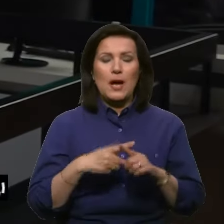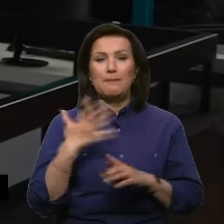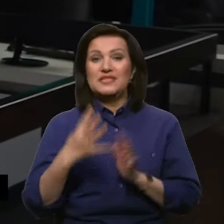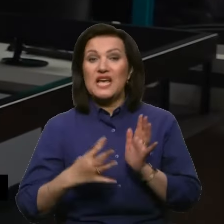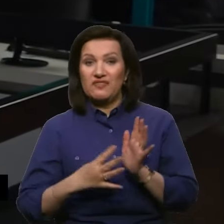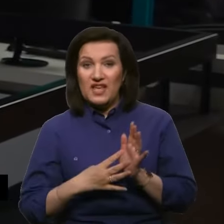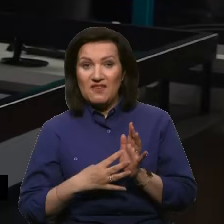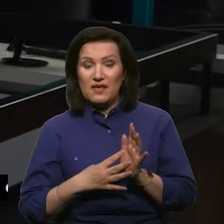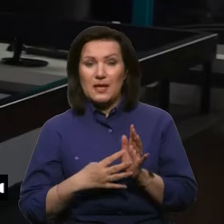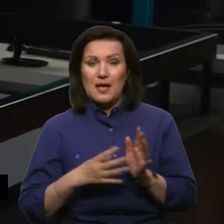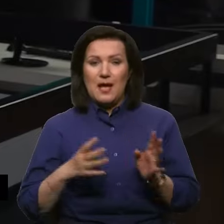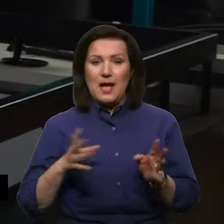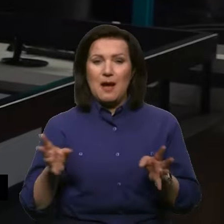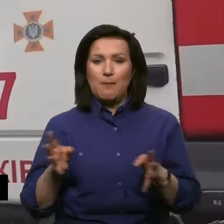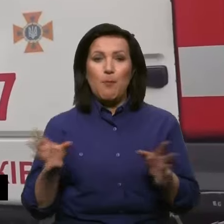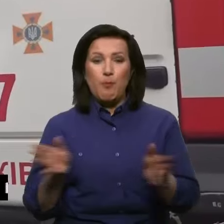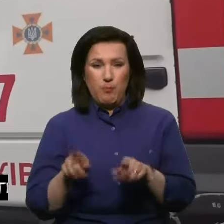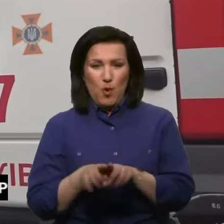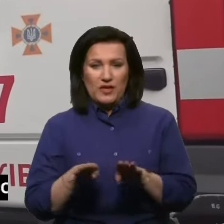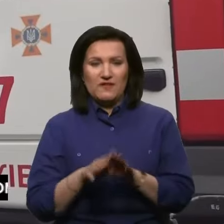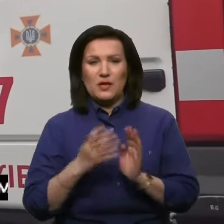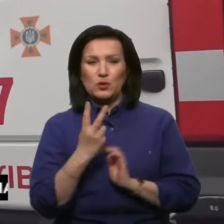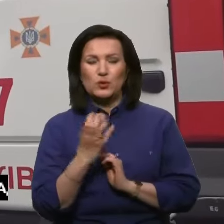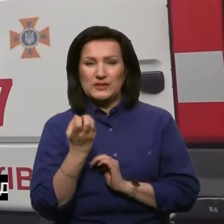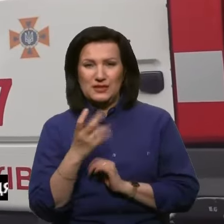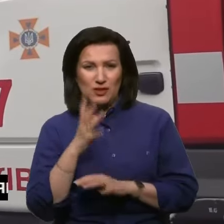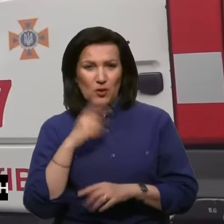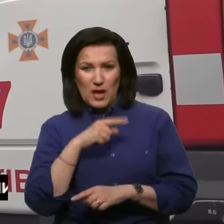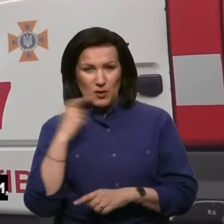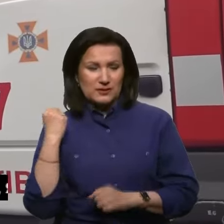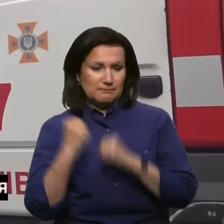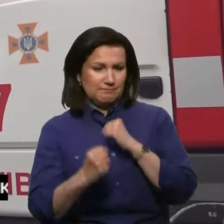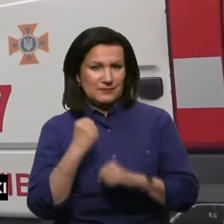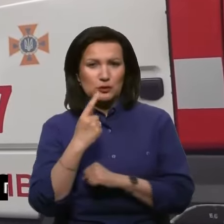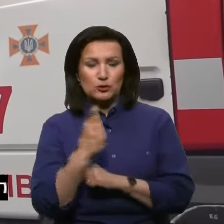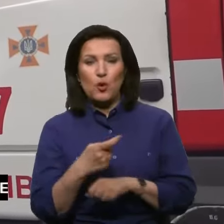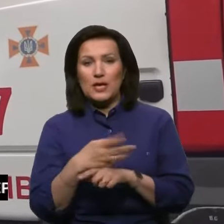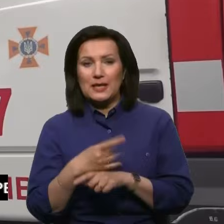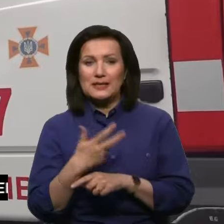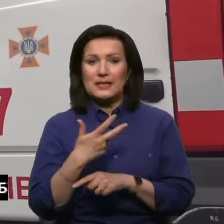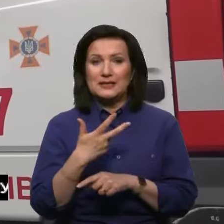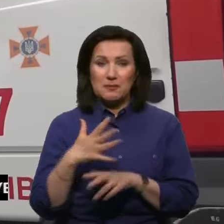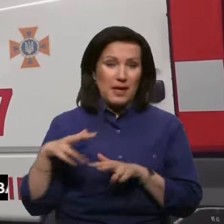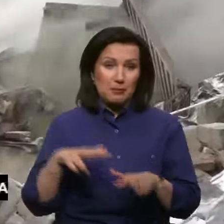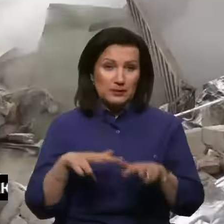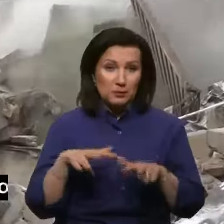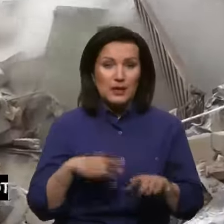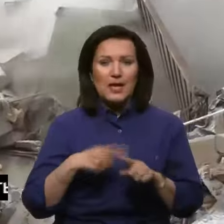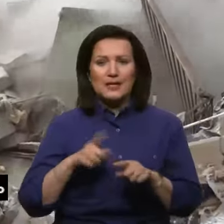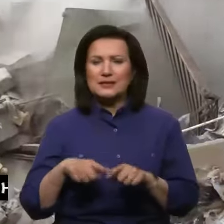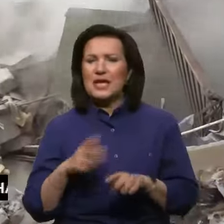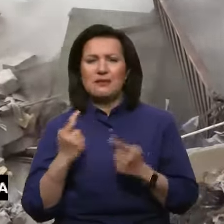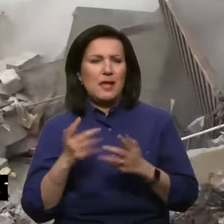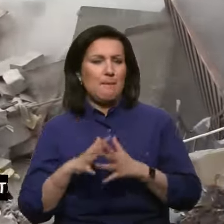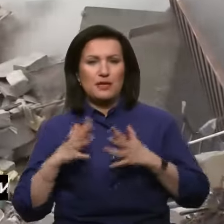Х-59. Порівняно зі змішаною масованою атакою на Україну 2 січня, коли Російська Федерація запустила 100 ракет та 35 безпілотників, це не